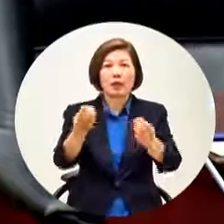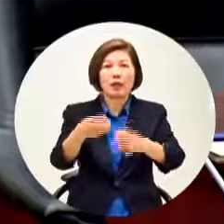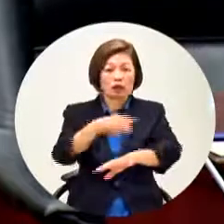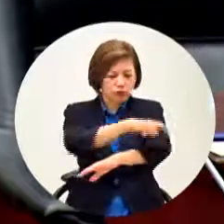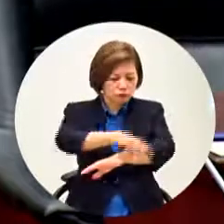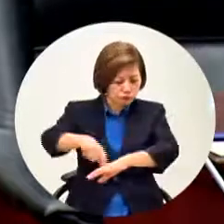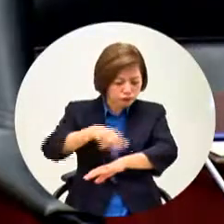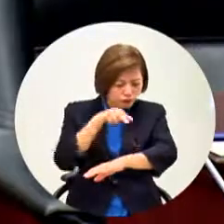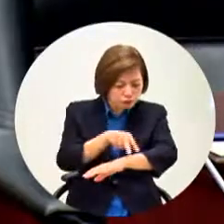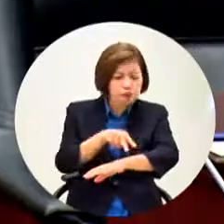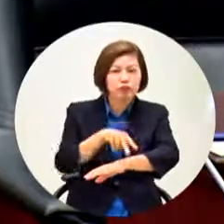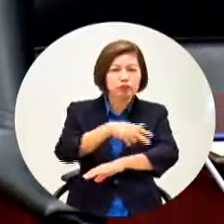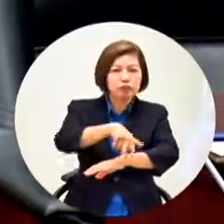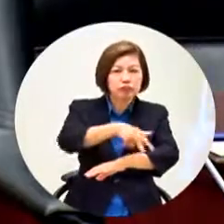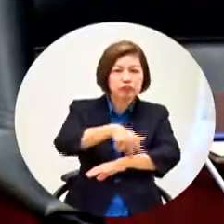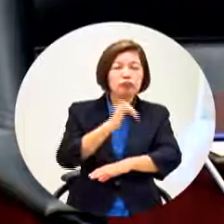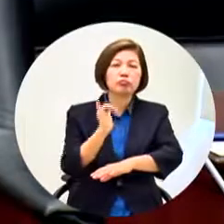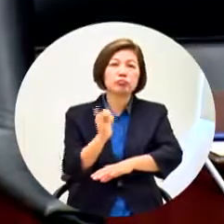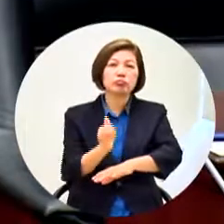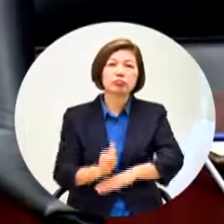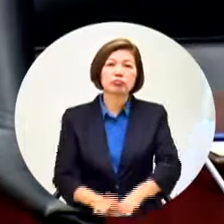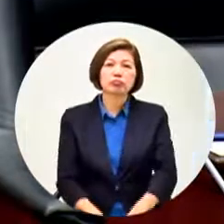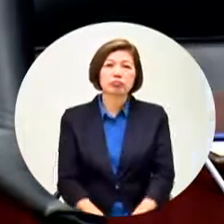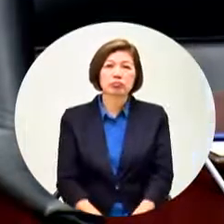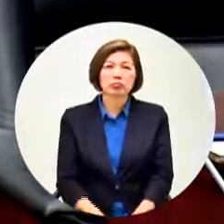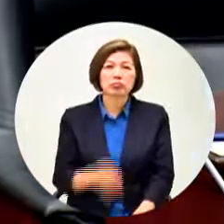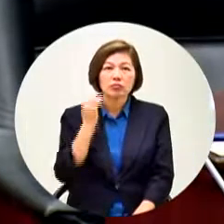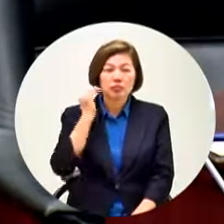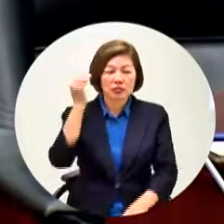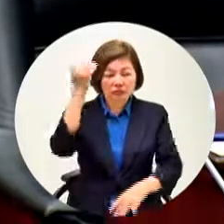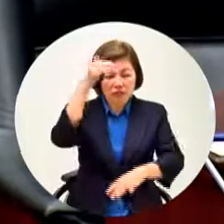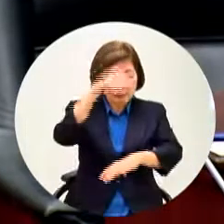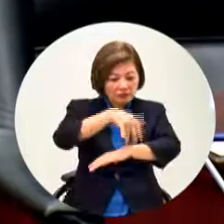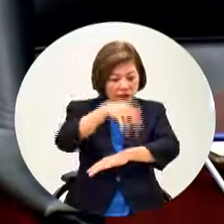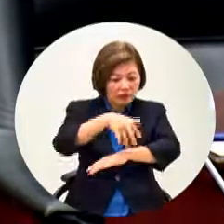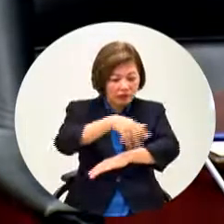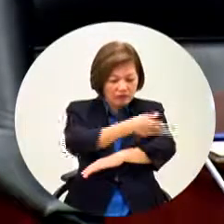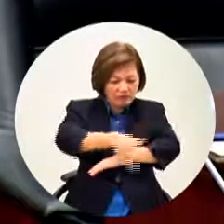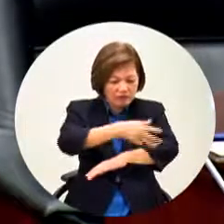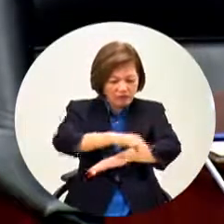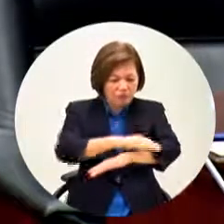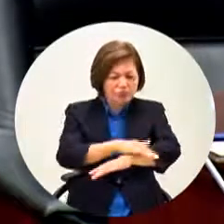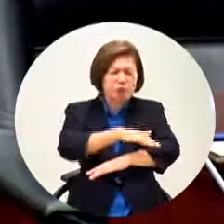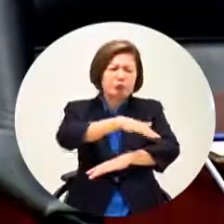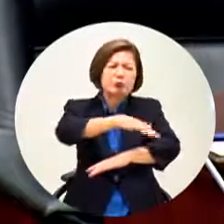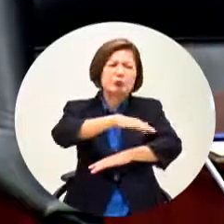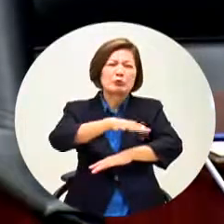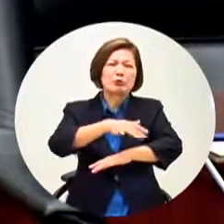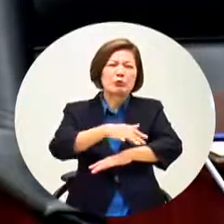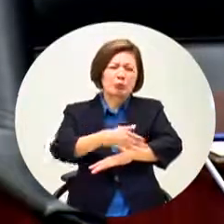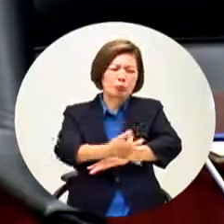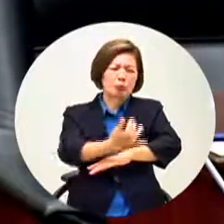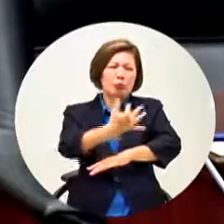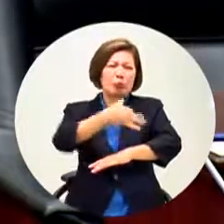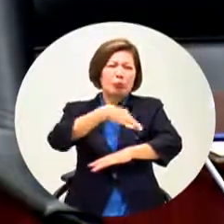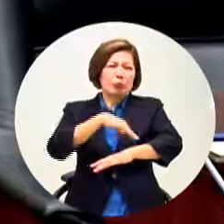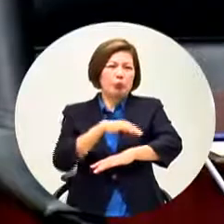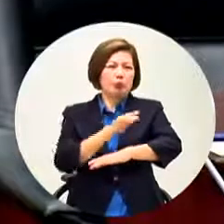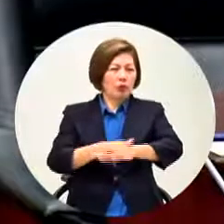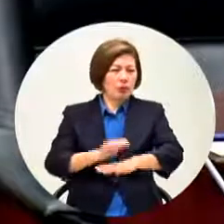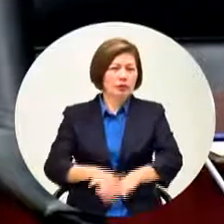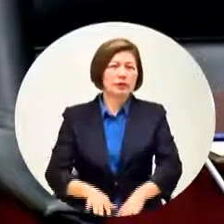若落雨来，迄排水孔的出口就淹去啊，根本水你拢倒进嘛，吼、哦、啊是咪？